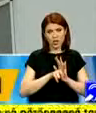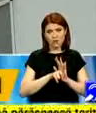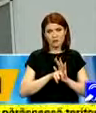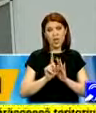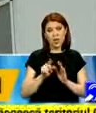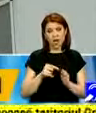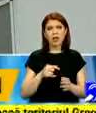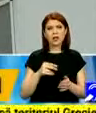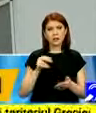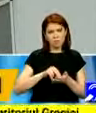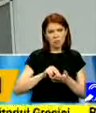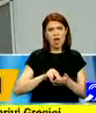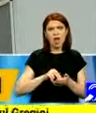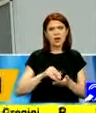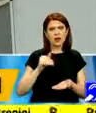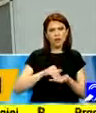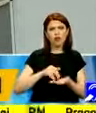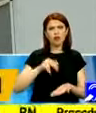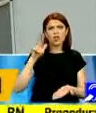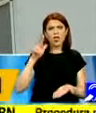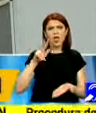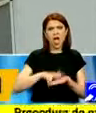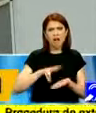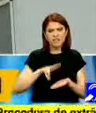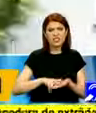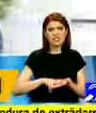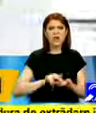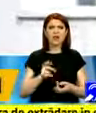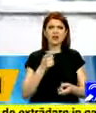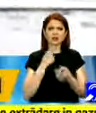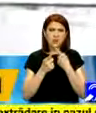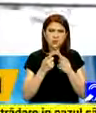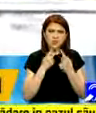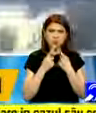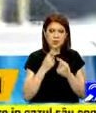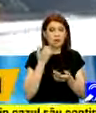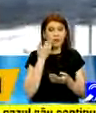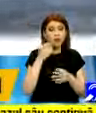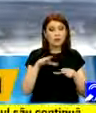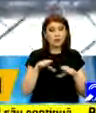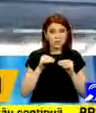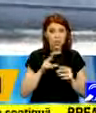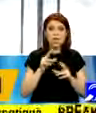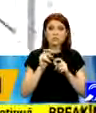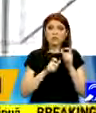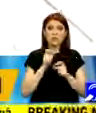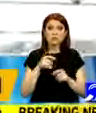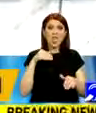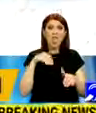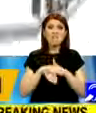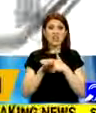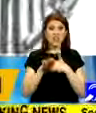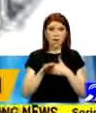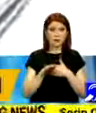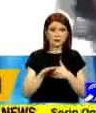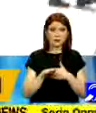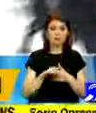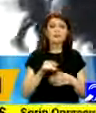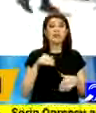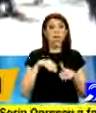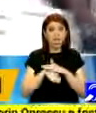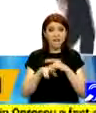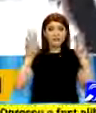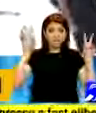prin mai multe etape, inclusiv dezbatere publică până va intra în vigoare, se vorbește despre evadare și la evadare va